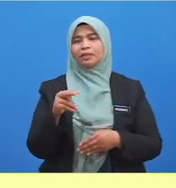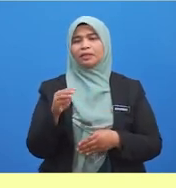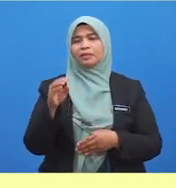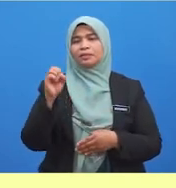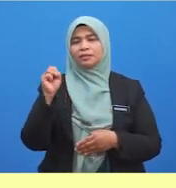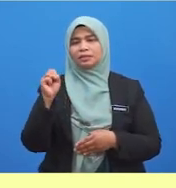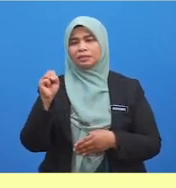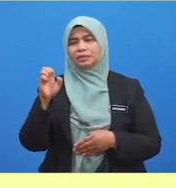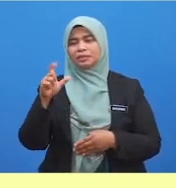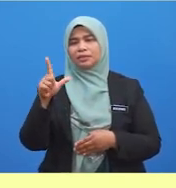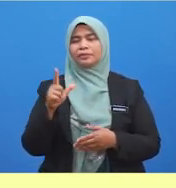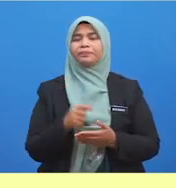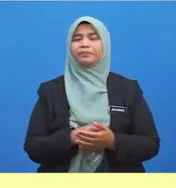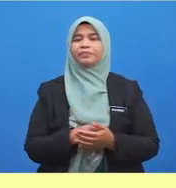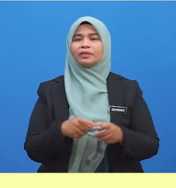sel.